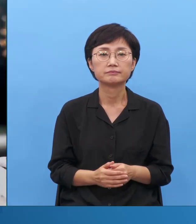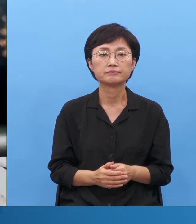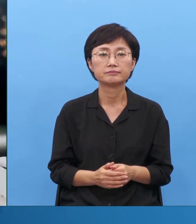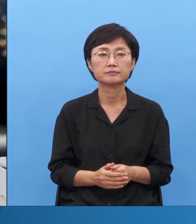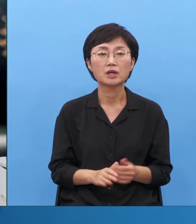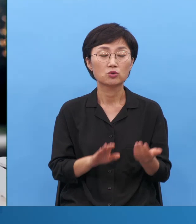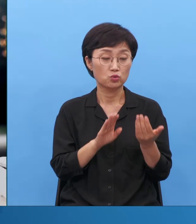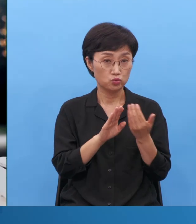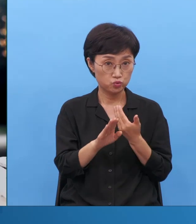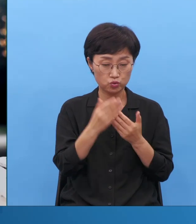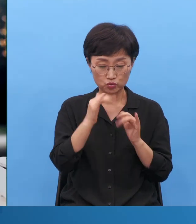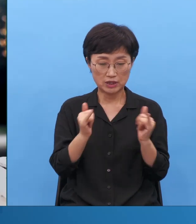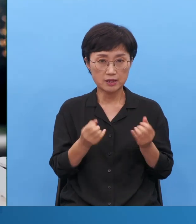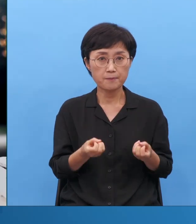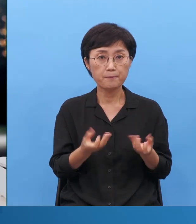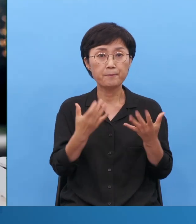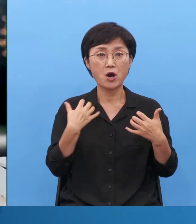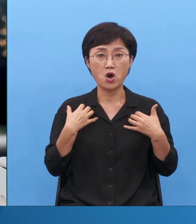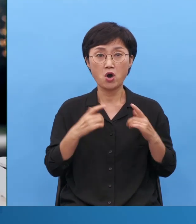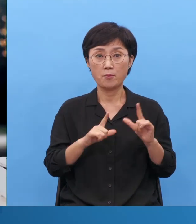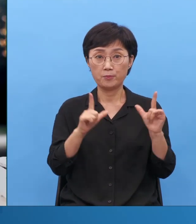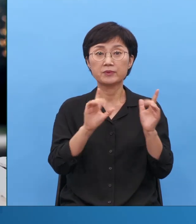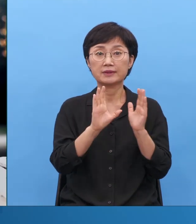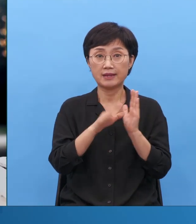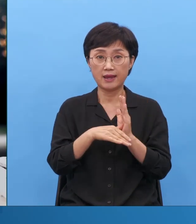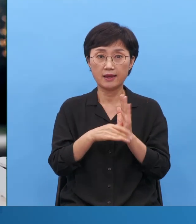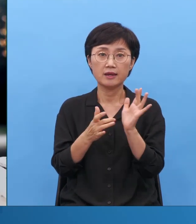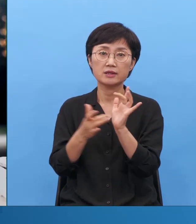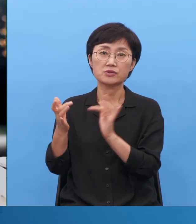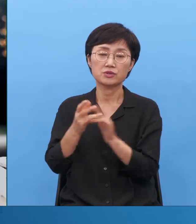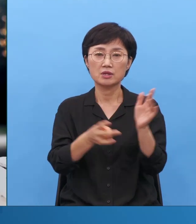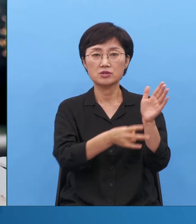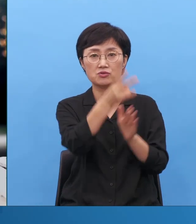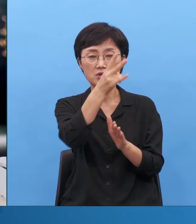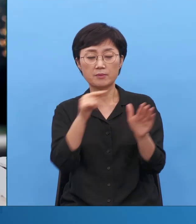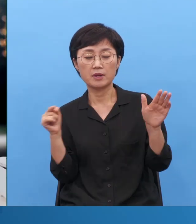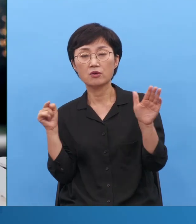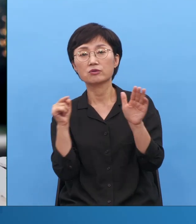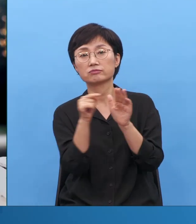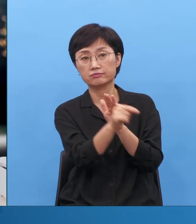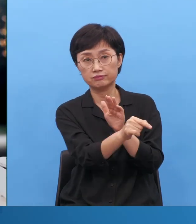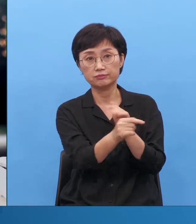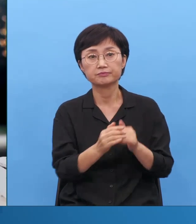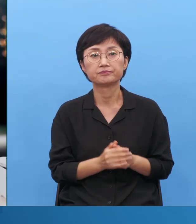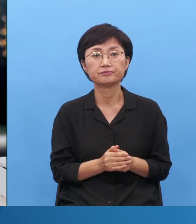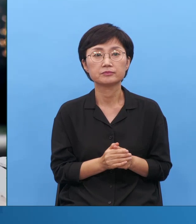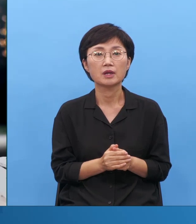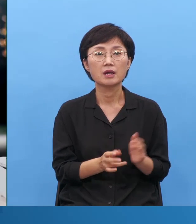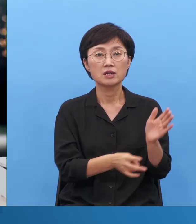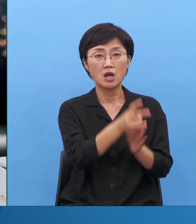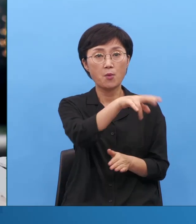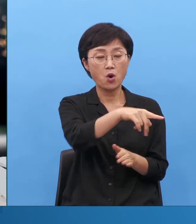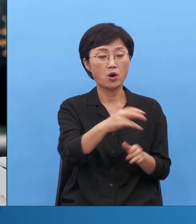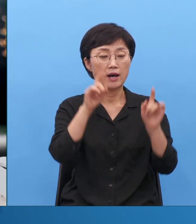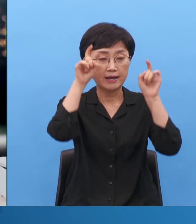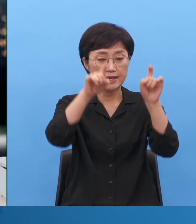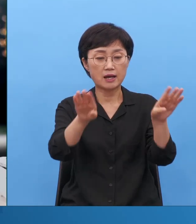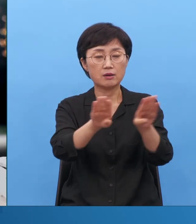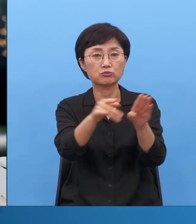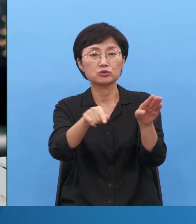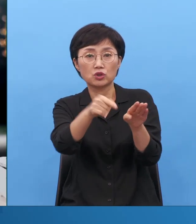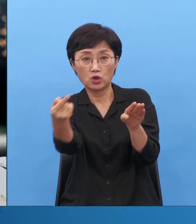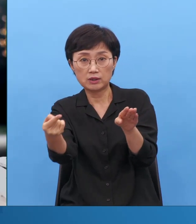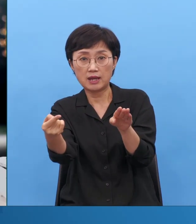그 후에 유대인의 명절이 되어 예수께서 예루살렘에 올라가시니라. 예루살렘에 있는